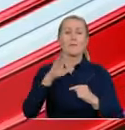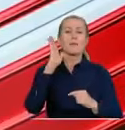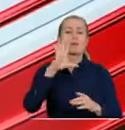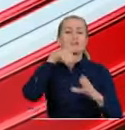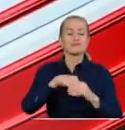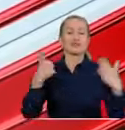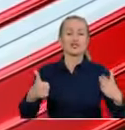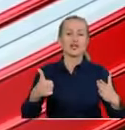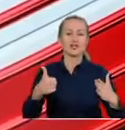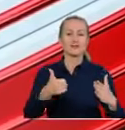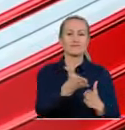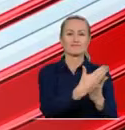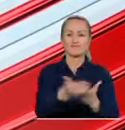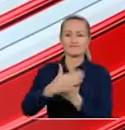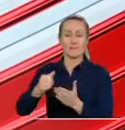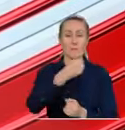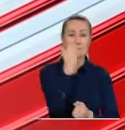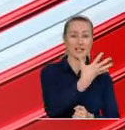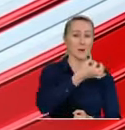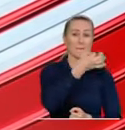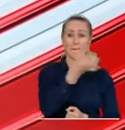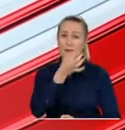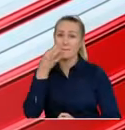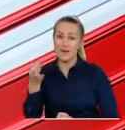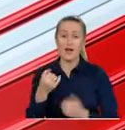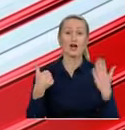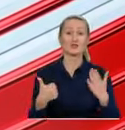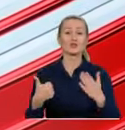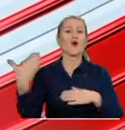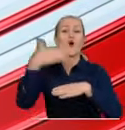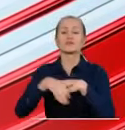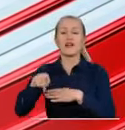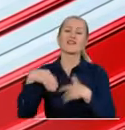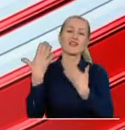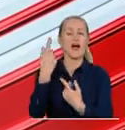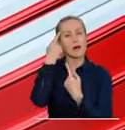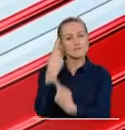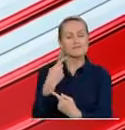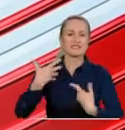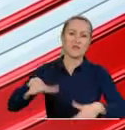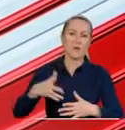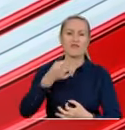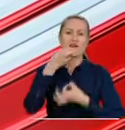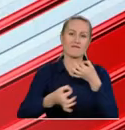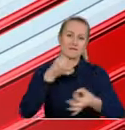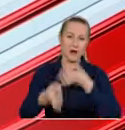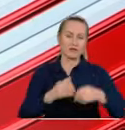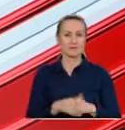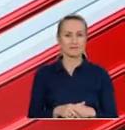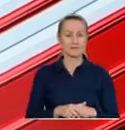rund, czyli 5 rund pytań i ostatniej, 6 rundy na tak zwaną swobodną wypowiedź. Każdy z panów będzie